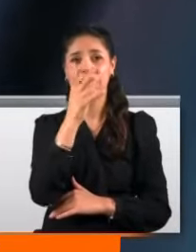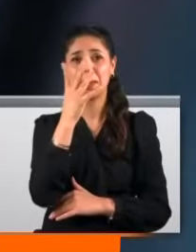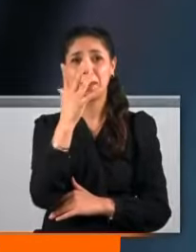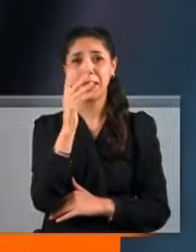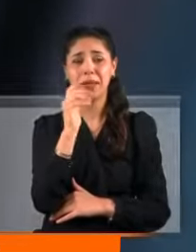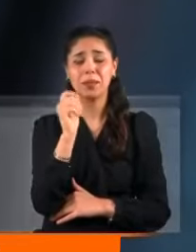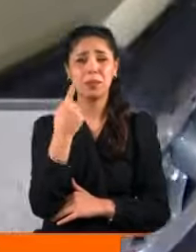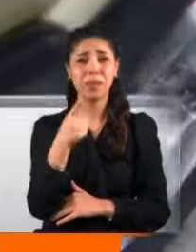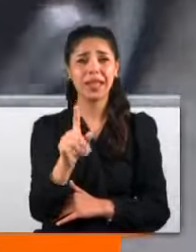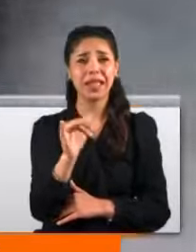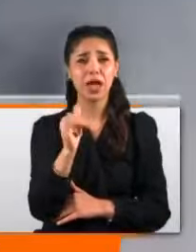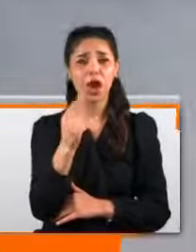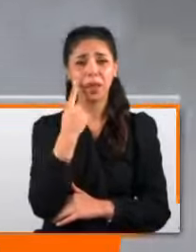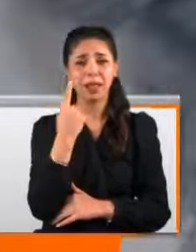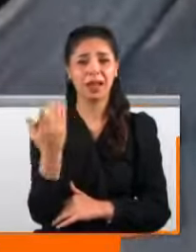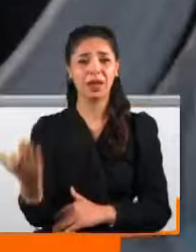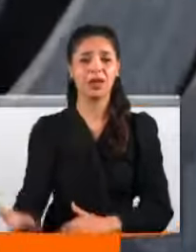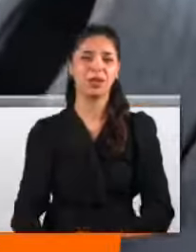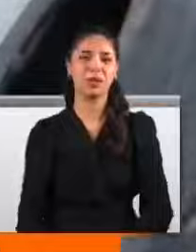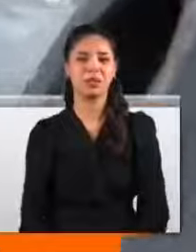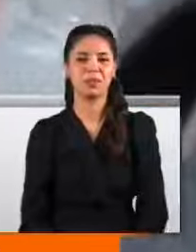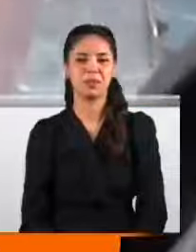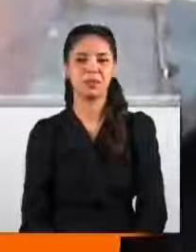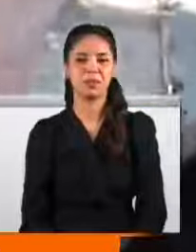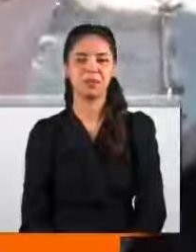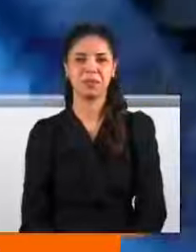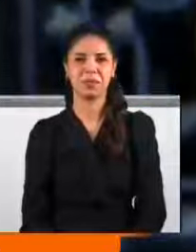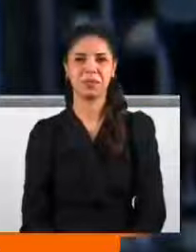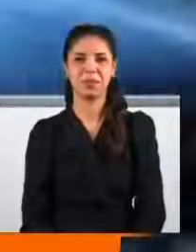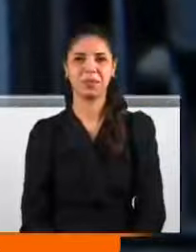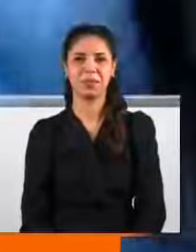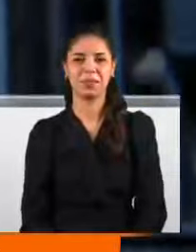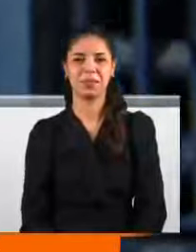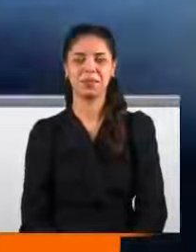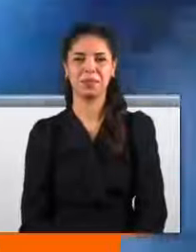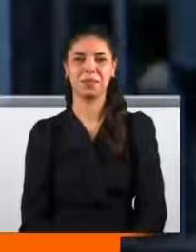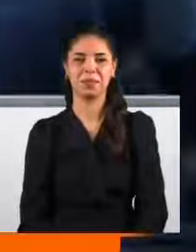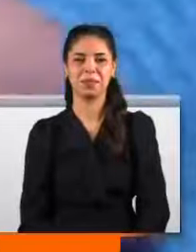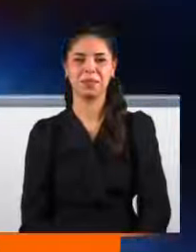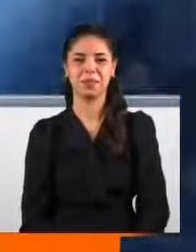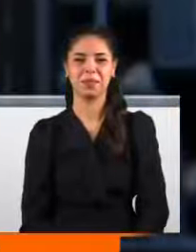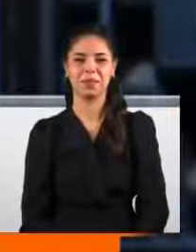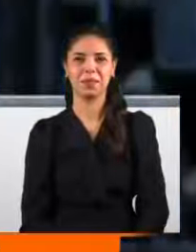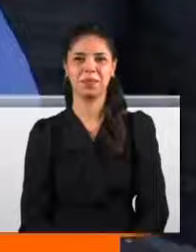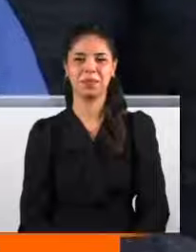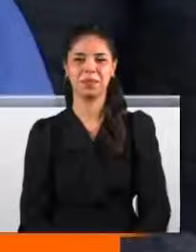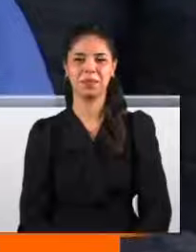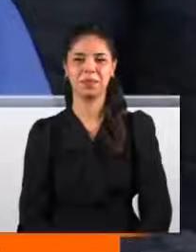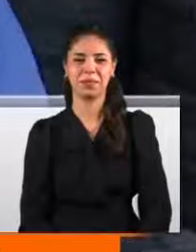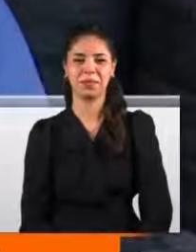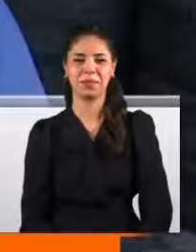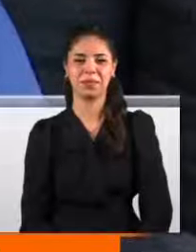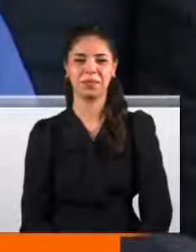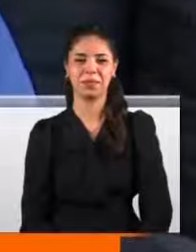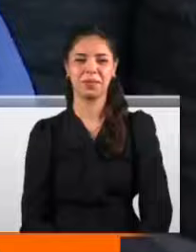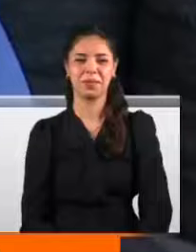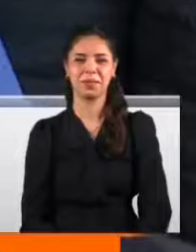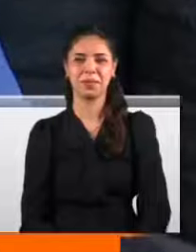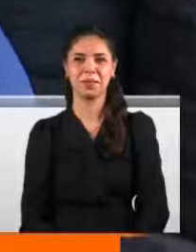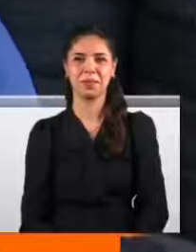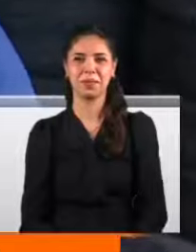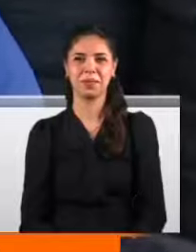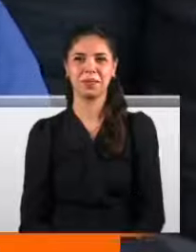5000 kilometrede. Benim kadar sana rastlamadım insan. Arabaya aşığım.